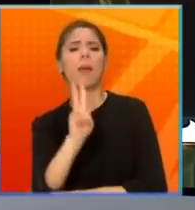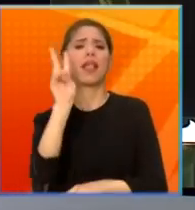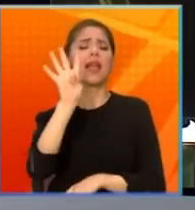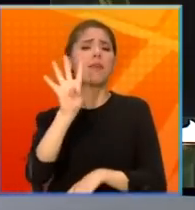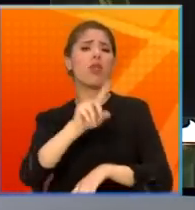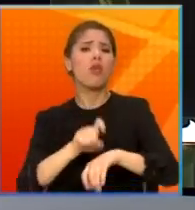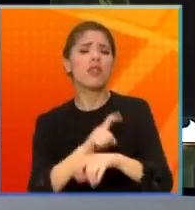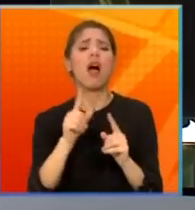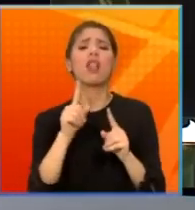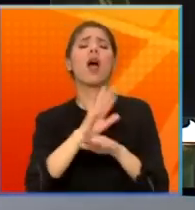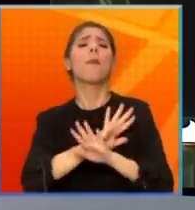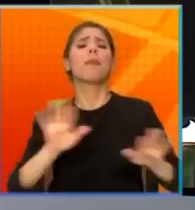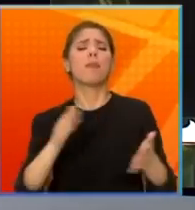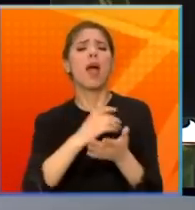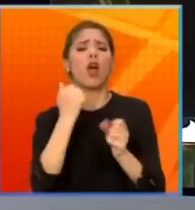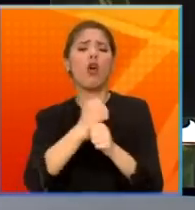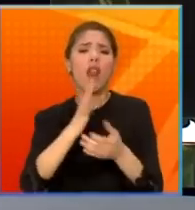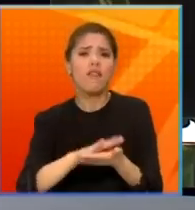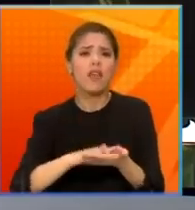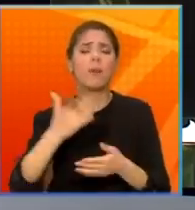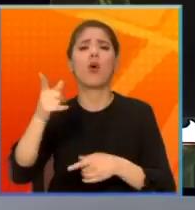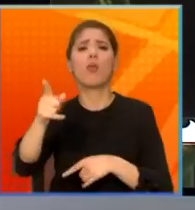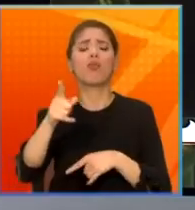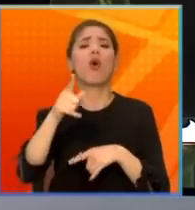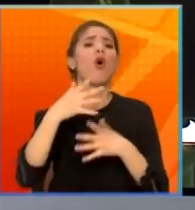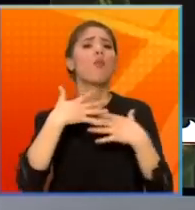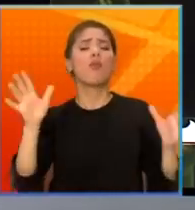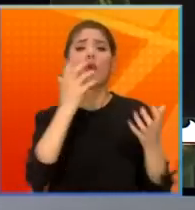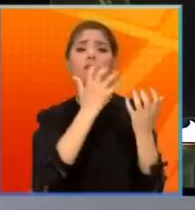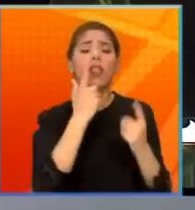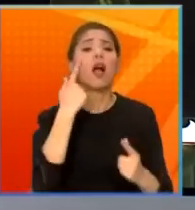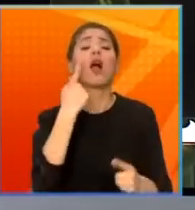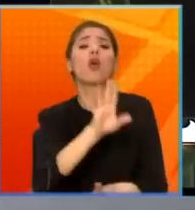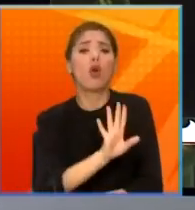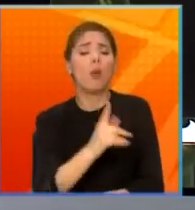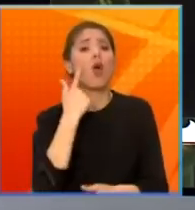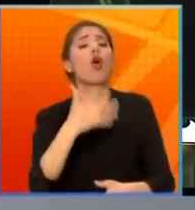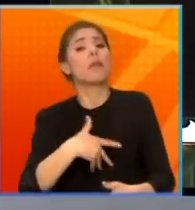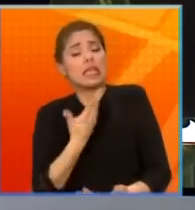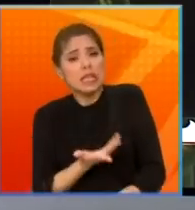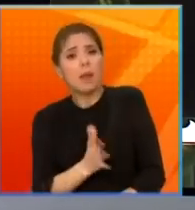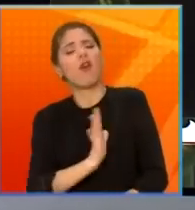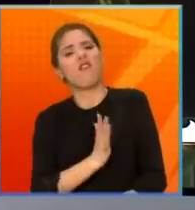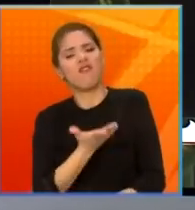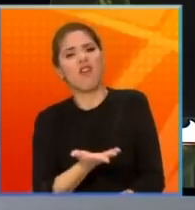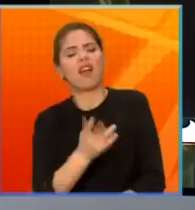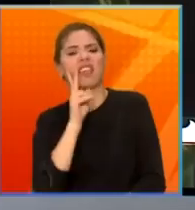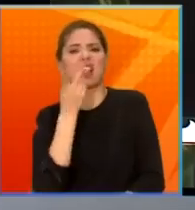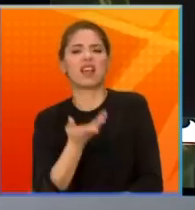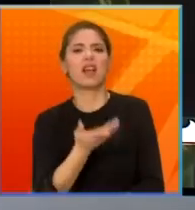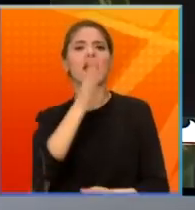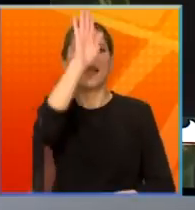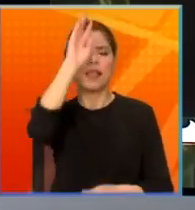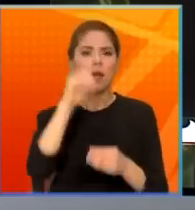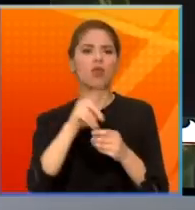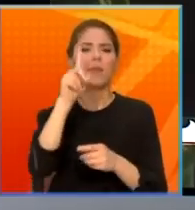saat aralıksız görev yapıyor. Ama bu büyük fedakarlığı görmeyenler, görmek istemeyenler de var ne yazık ki. İstanbul'da